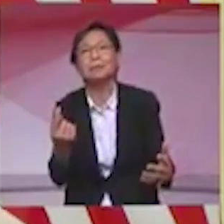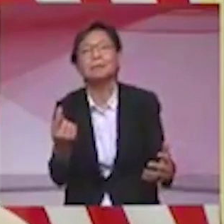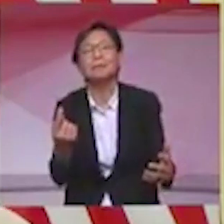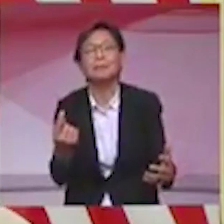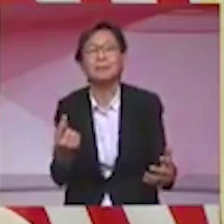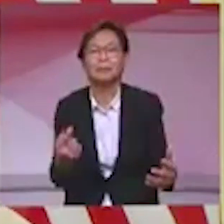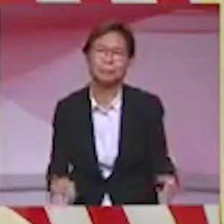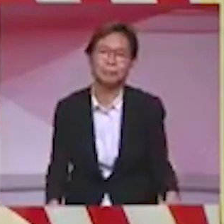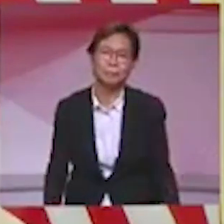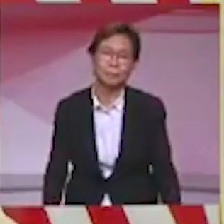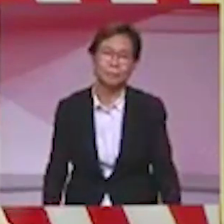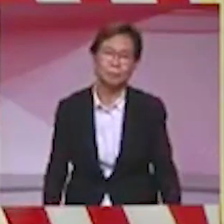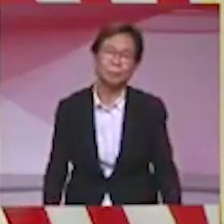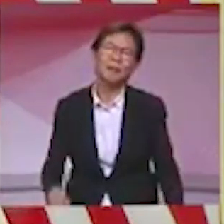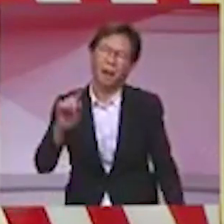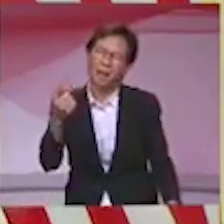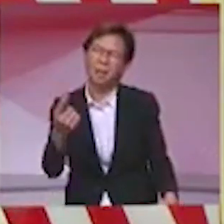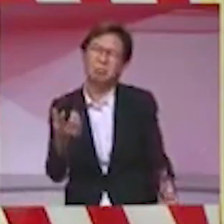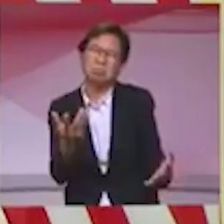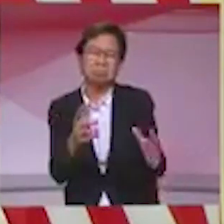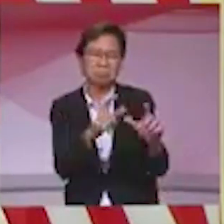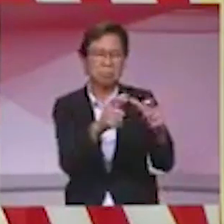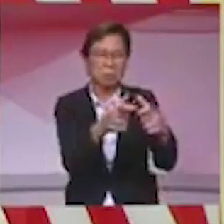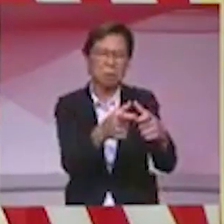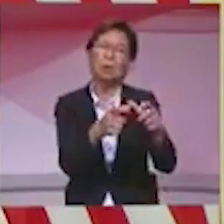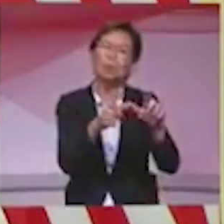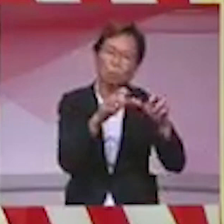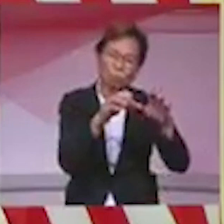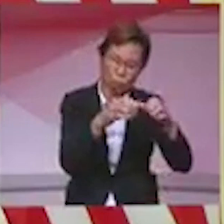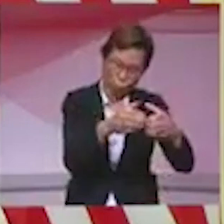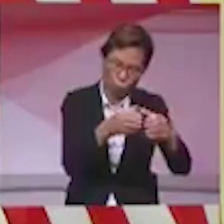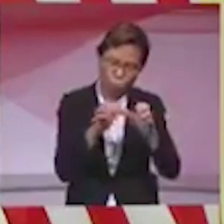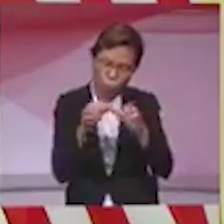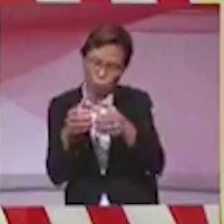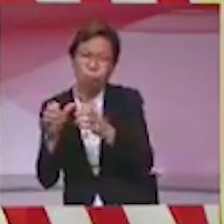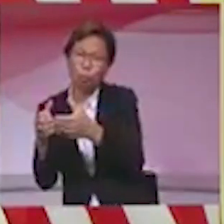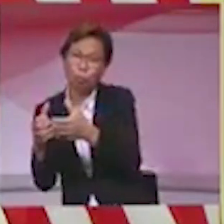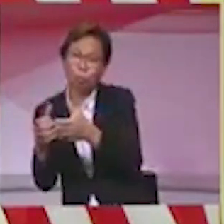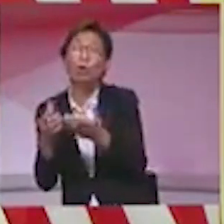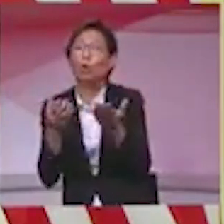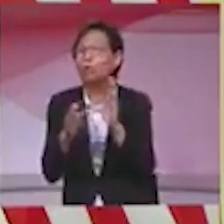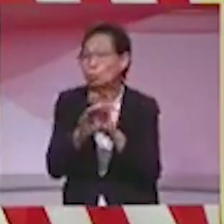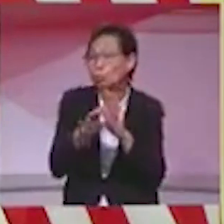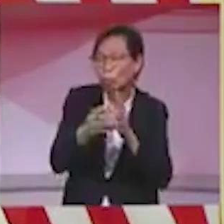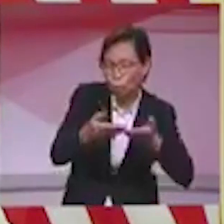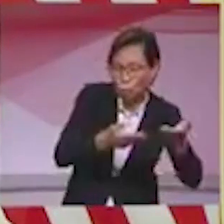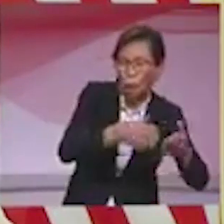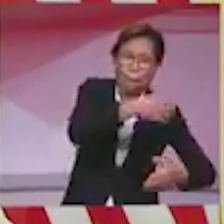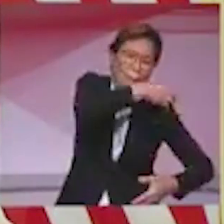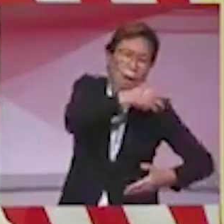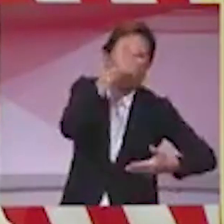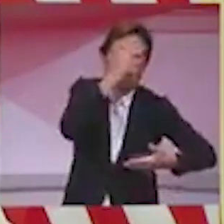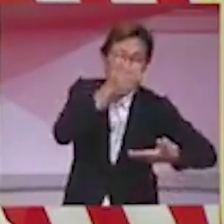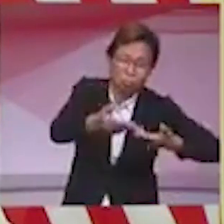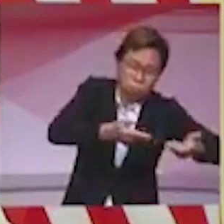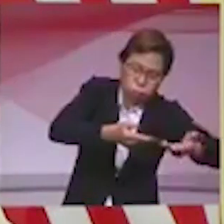memicu Alibaba pket Edri seperti Hai urusan kerajaan pegawai kerajaan